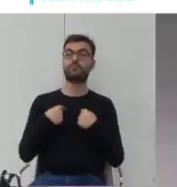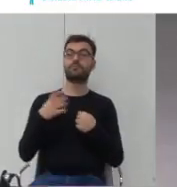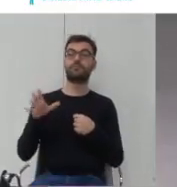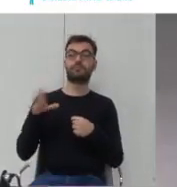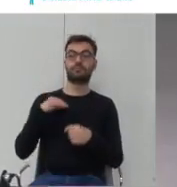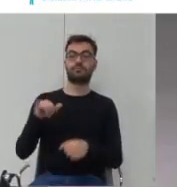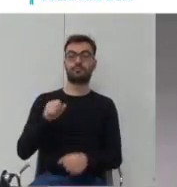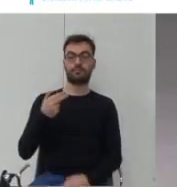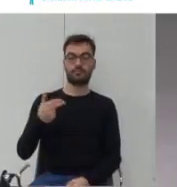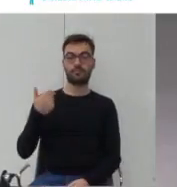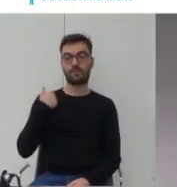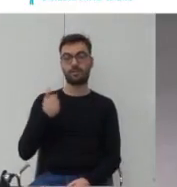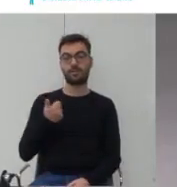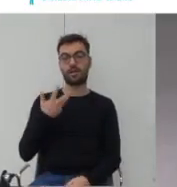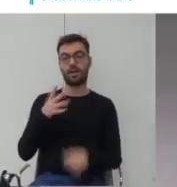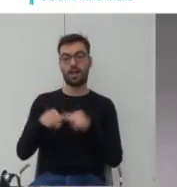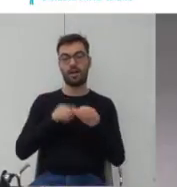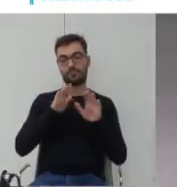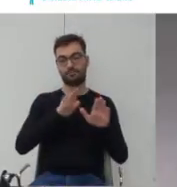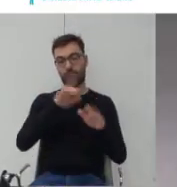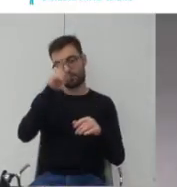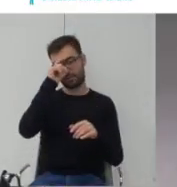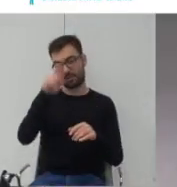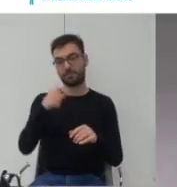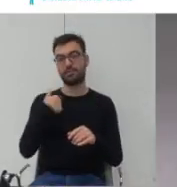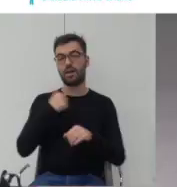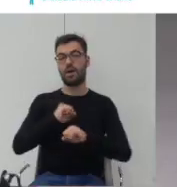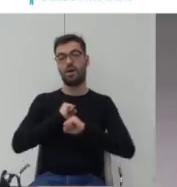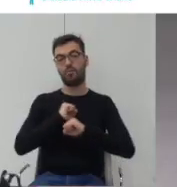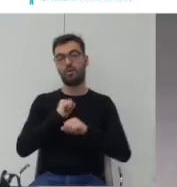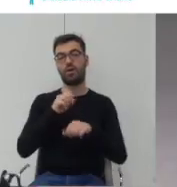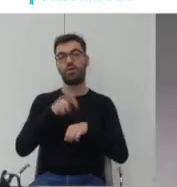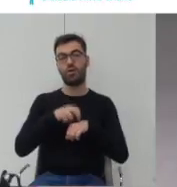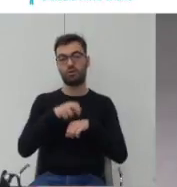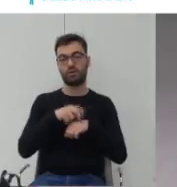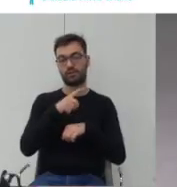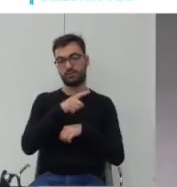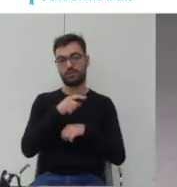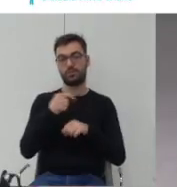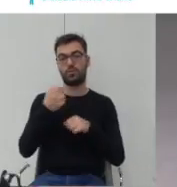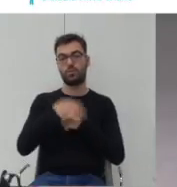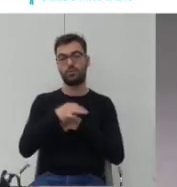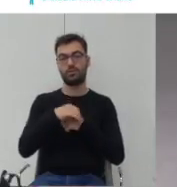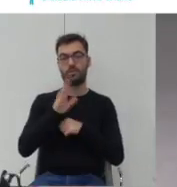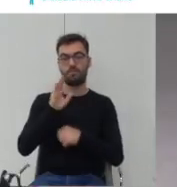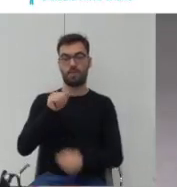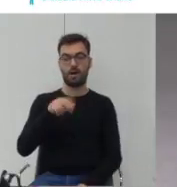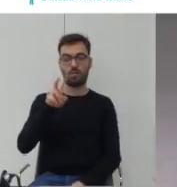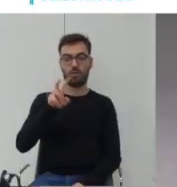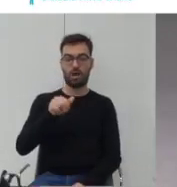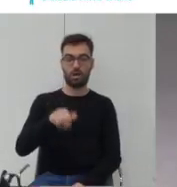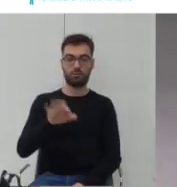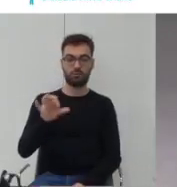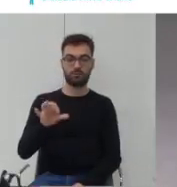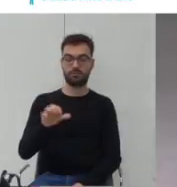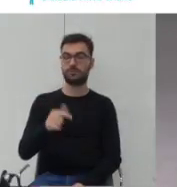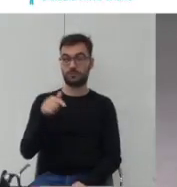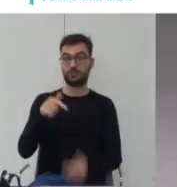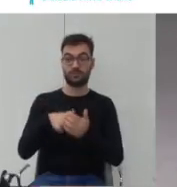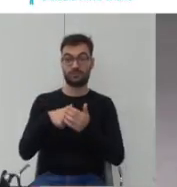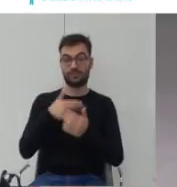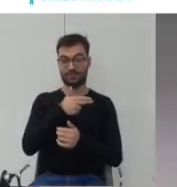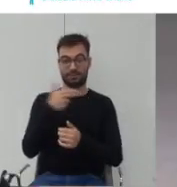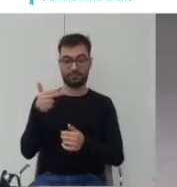Wraz z Janem spędziliśmy kilka lat w Niemczech. Ja obroniłam doktorat na Uniwersytecie Bauhaus właśnie z tej